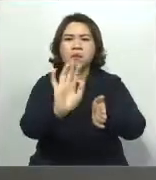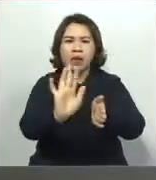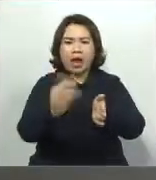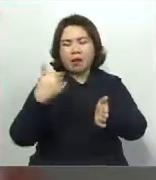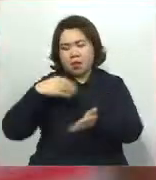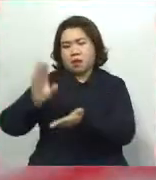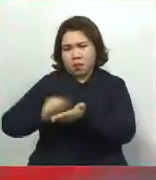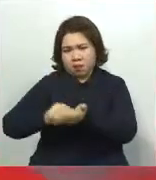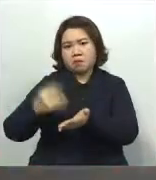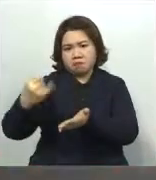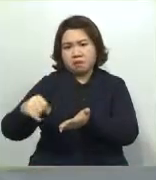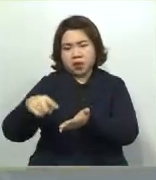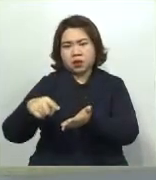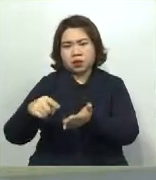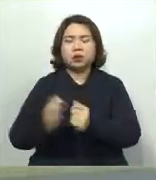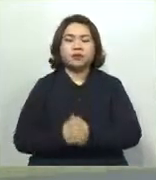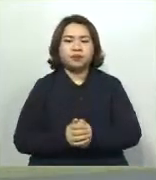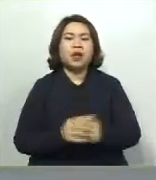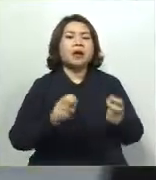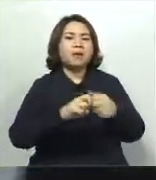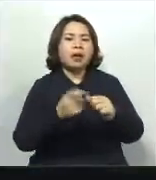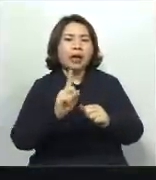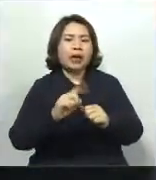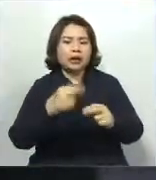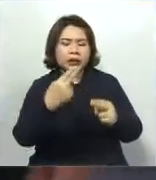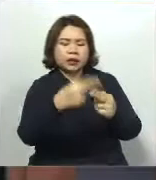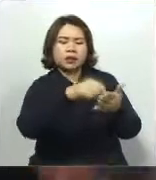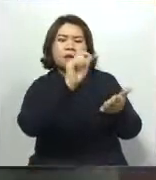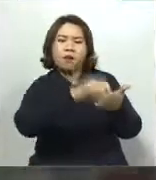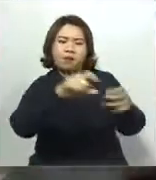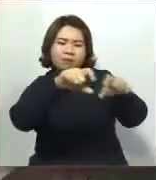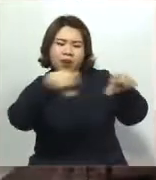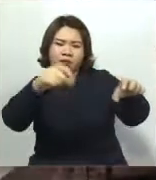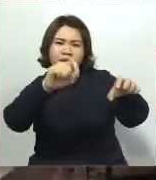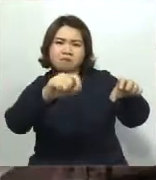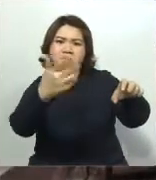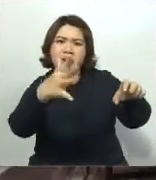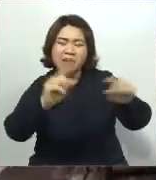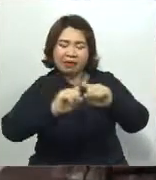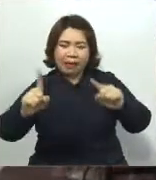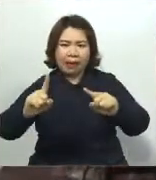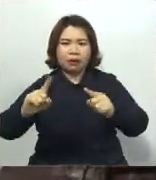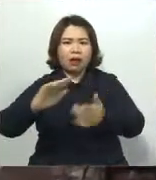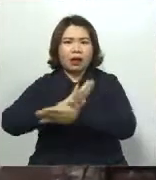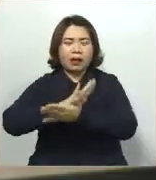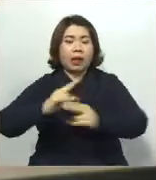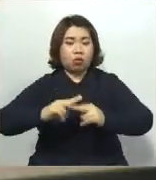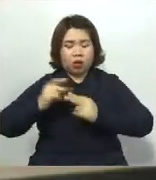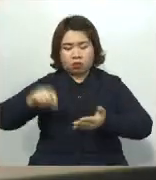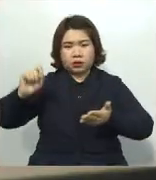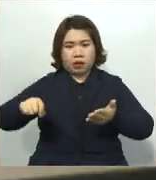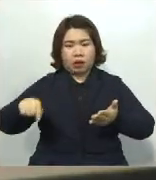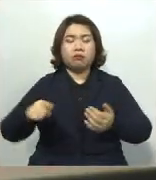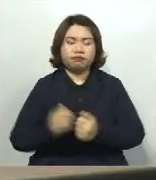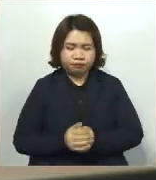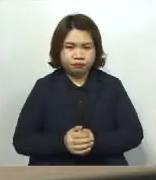บันทึกเหตุการณ์ไว้แล้วและปัญหาประชาชนไม่ลงลายมือชื่อที่ต้นขั้วบัตรเลือกตั้งแต่ได้ลงลายมือชื่อที่หนังสือแสดงตนแล้วนะคะส่วน